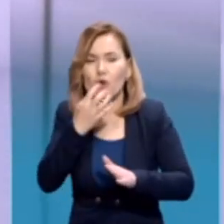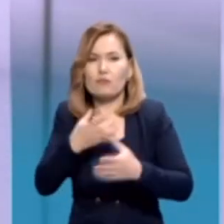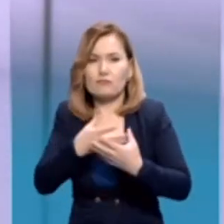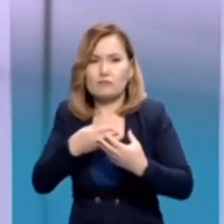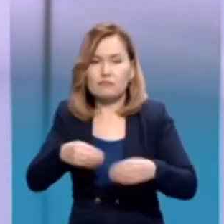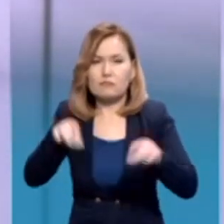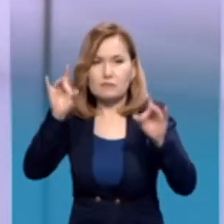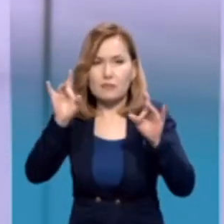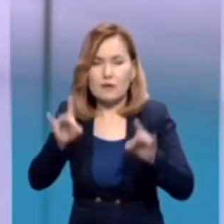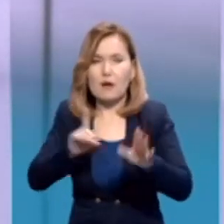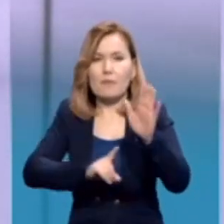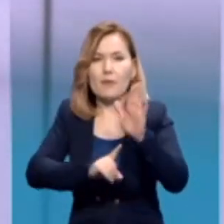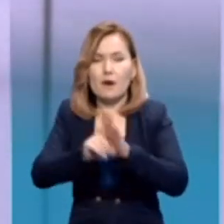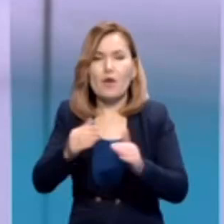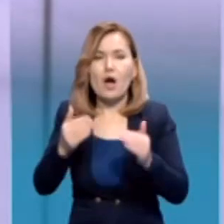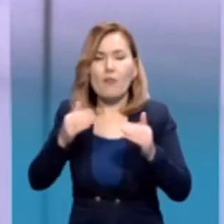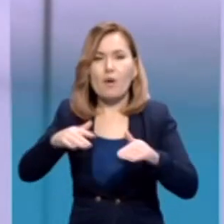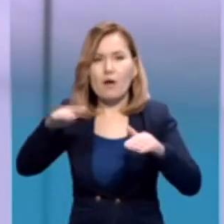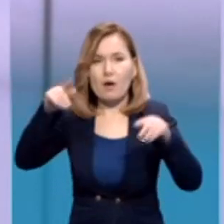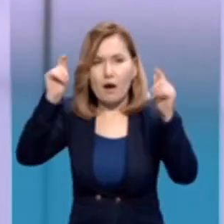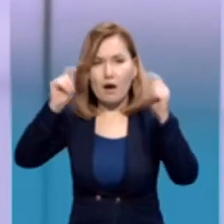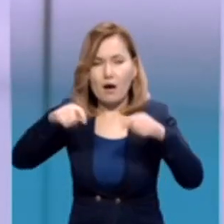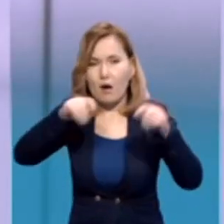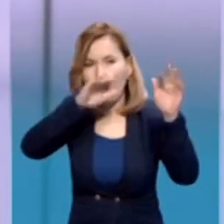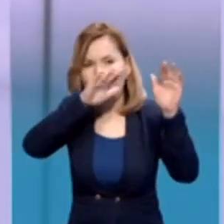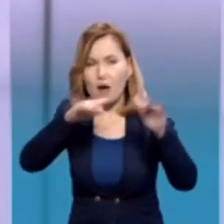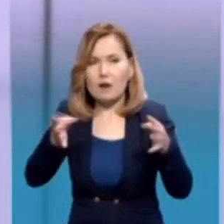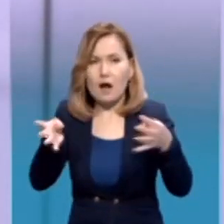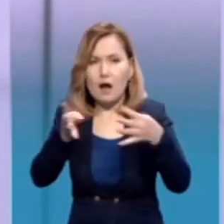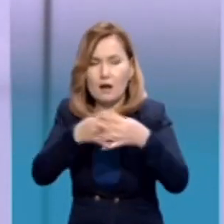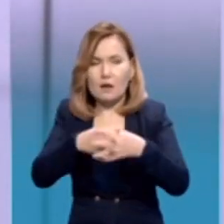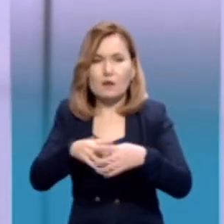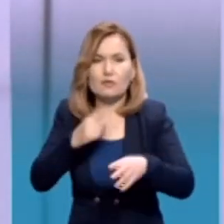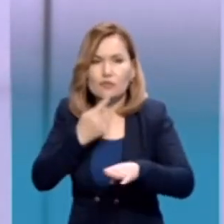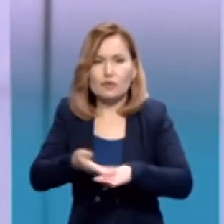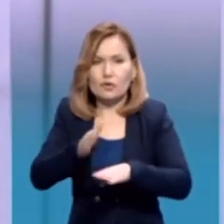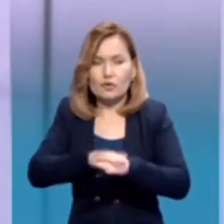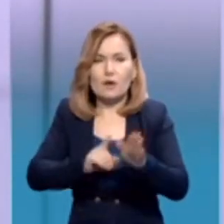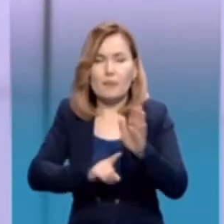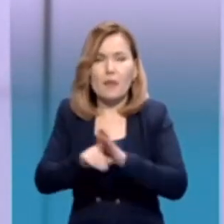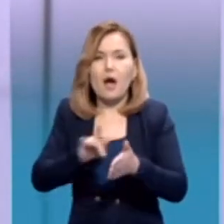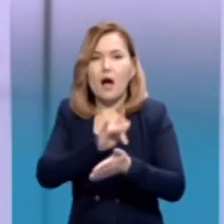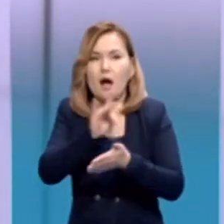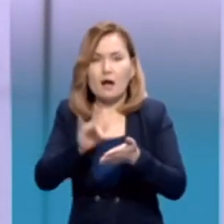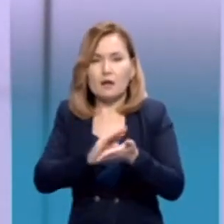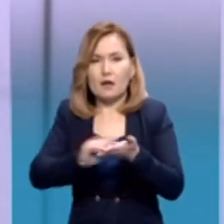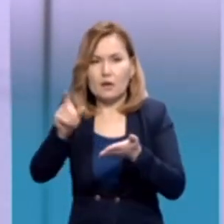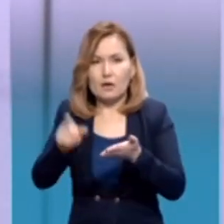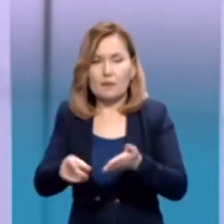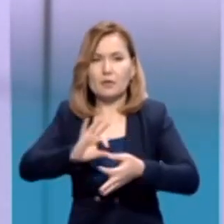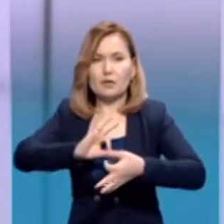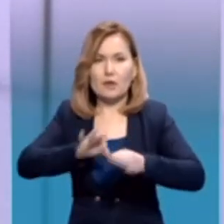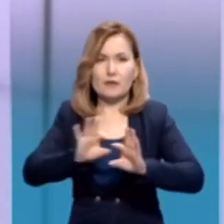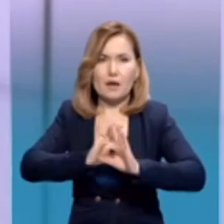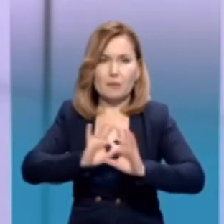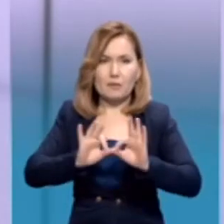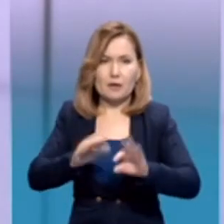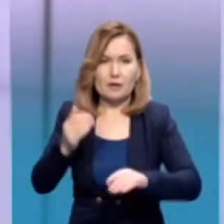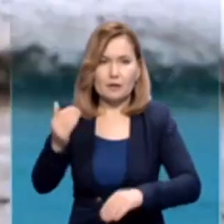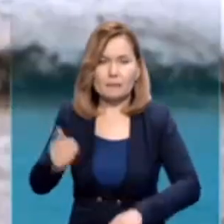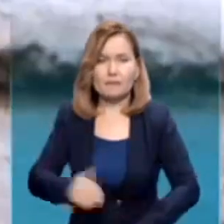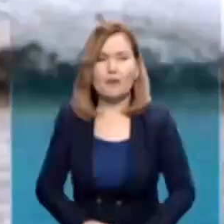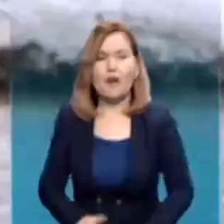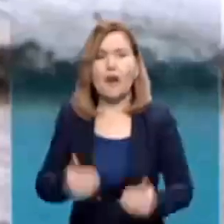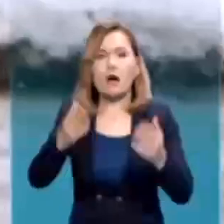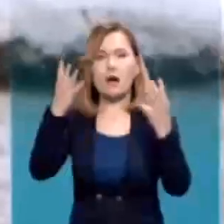кетті. Ал бүгін қар аралас шаңбыр жауып жағдайды одан әрі қиындатқан. Қаладағы ахуалды Жақсыбек Кемал жеткізеді.